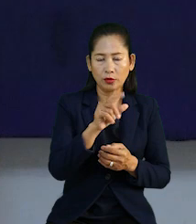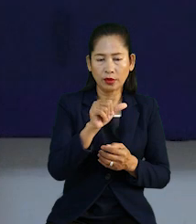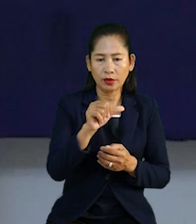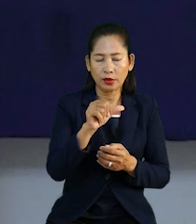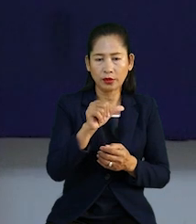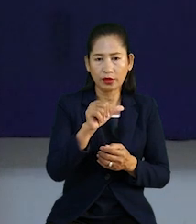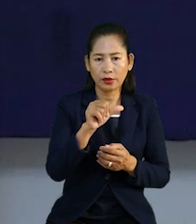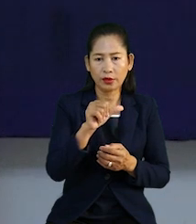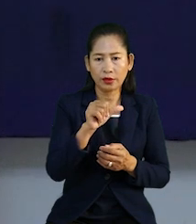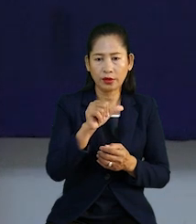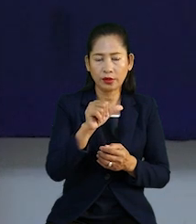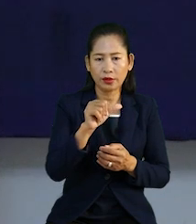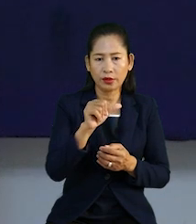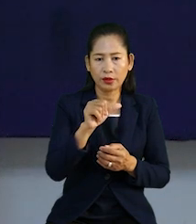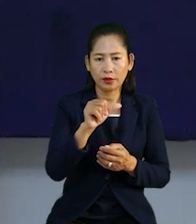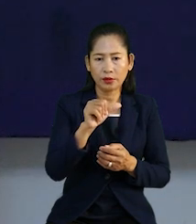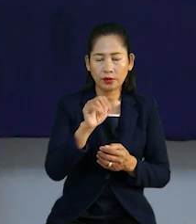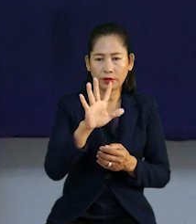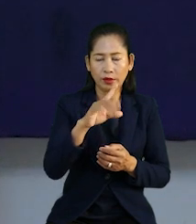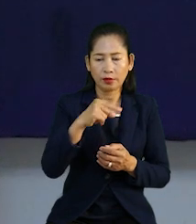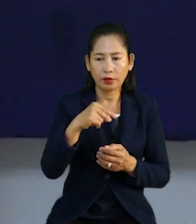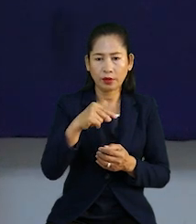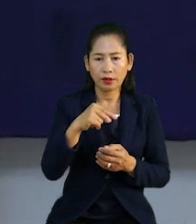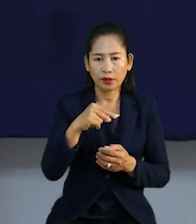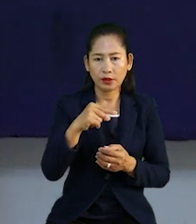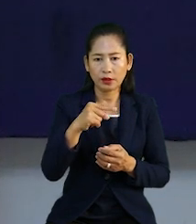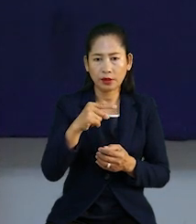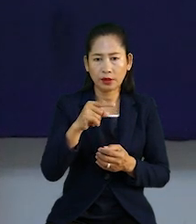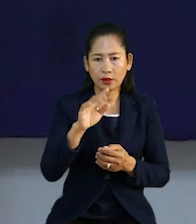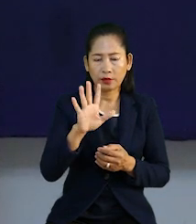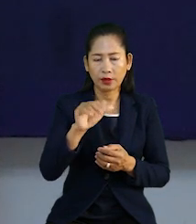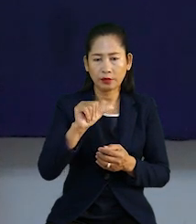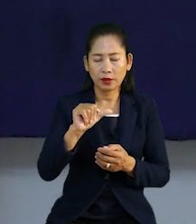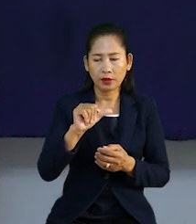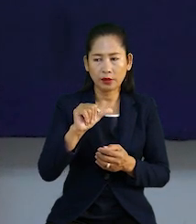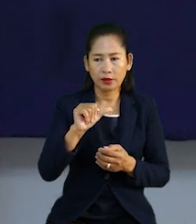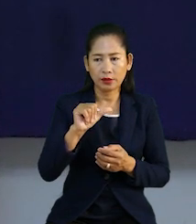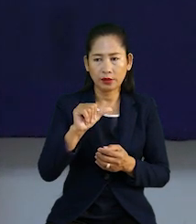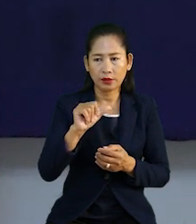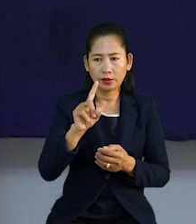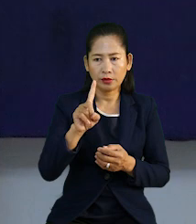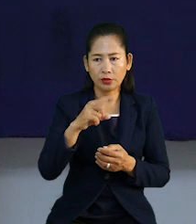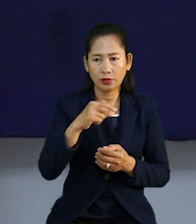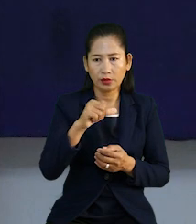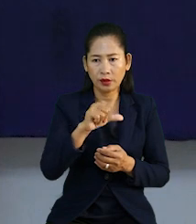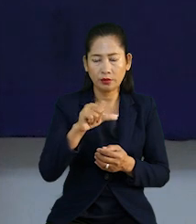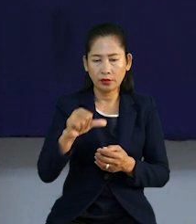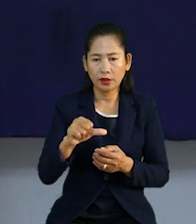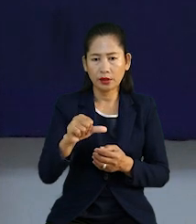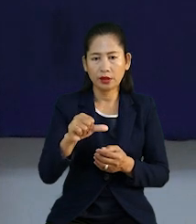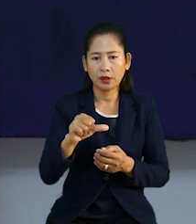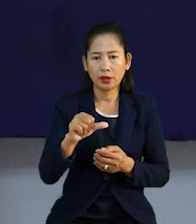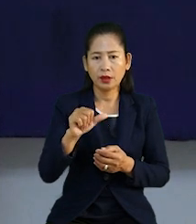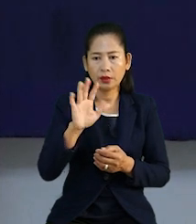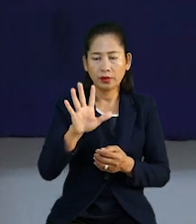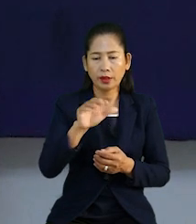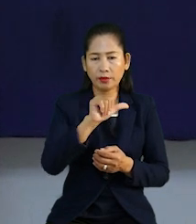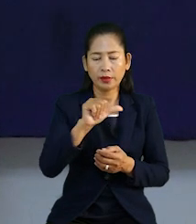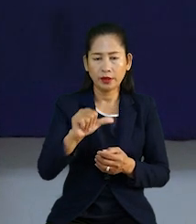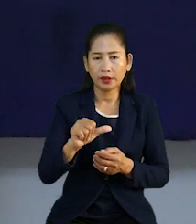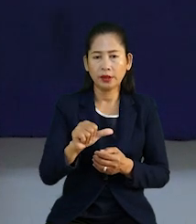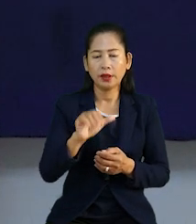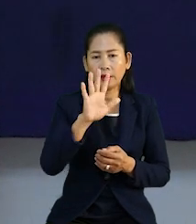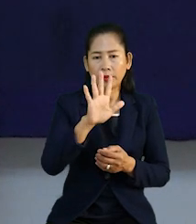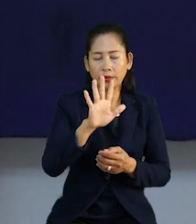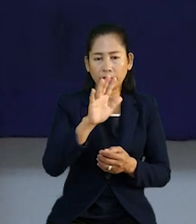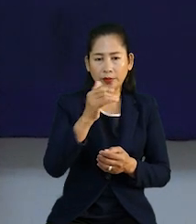riêng. Pram poan riêng. Pram rồi riêng. Mùi mơn riêng nâng pram mơn riêng chân